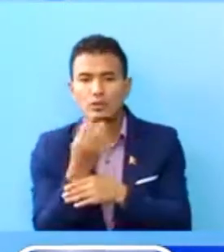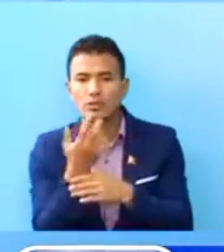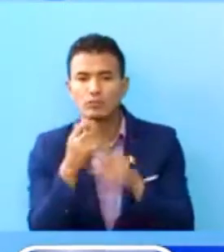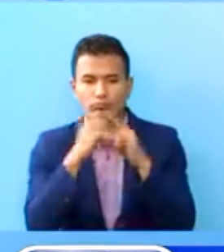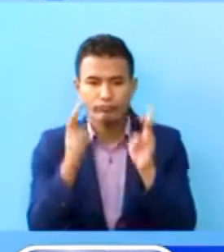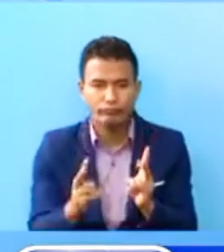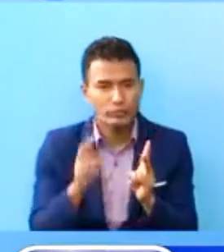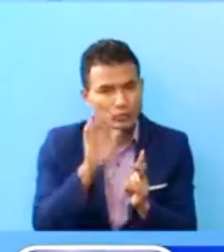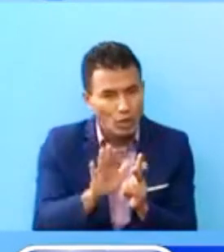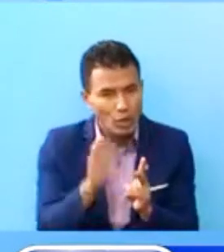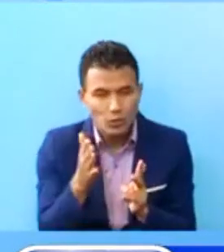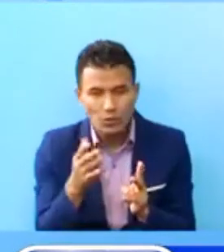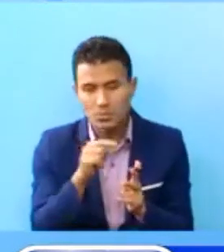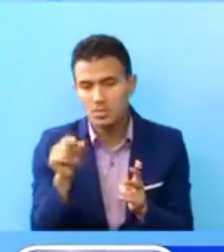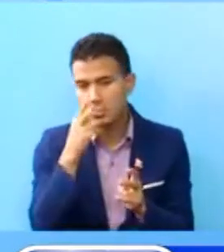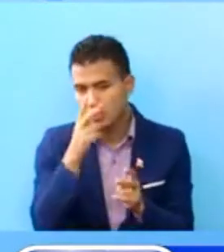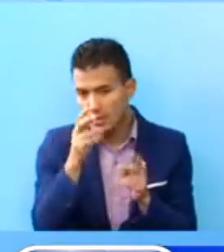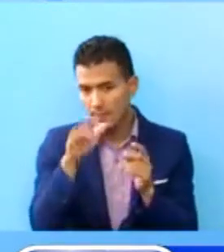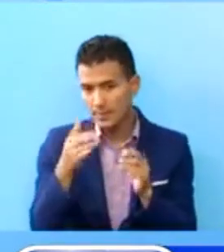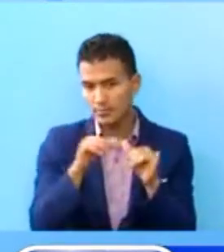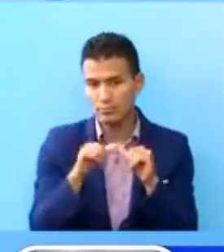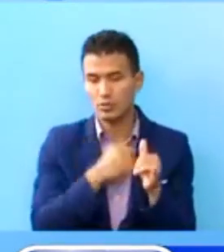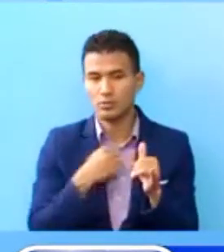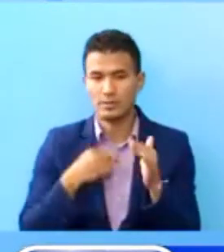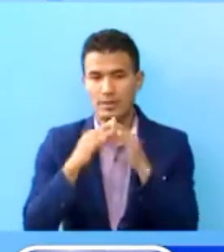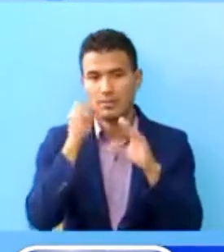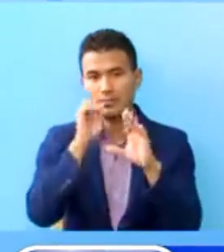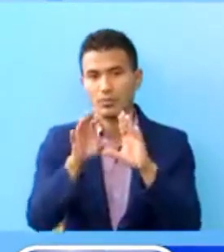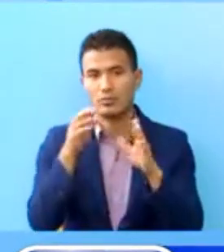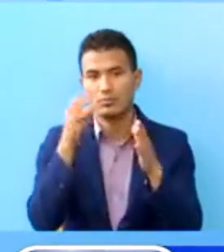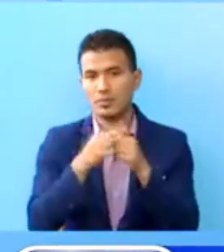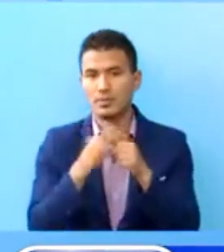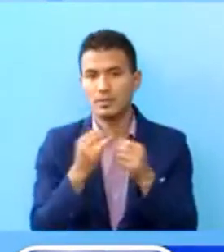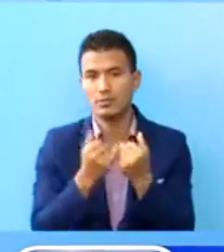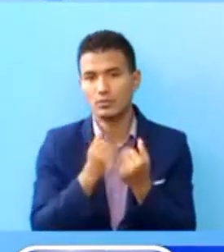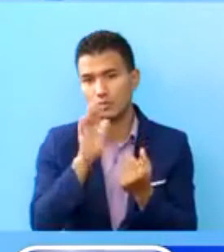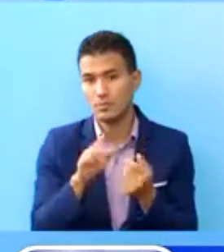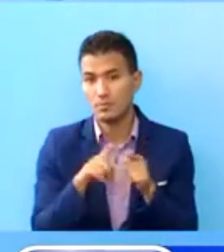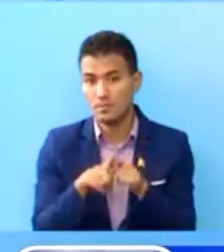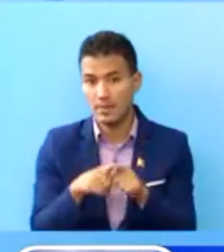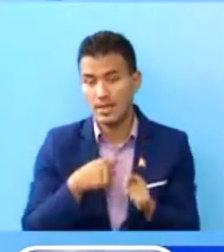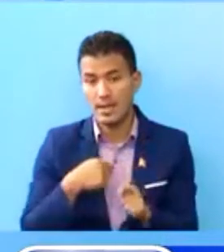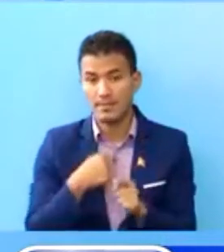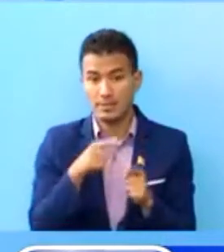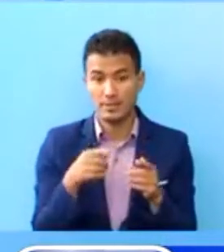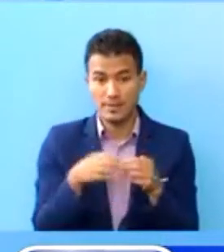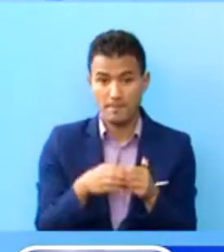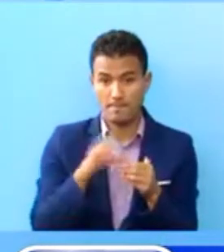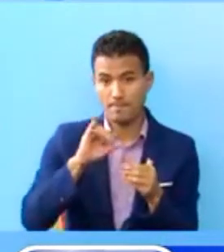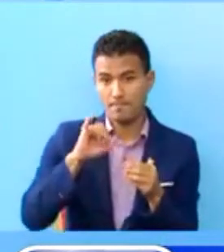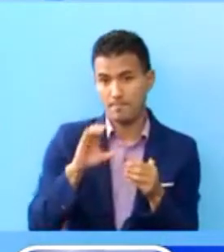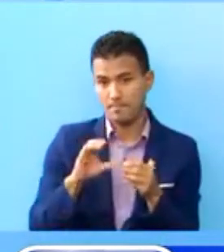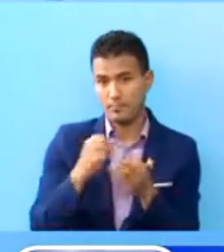छ कि छैन एभाइलेबिलिटी हेर्छौँ र त्यसपछि हामीले अस्पतालहरूमा उहाँहरूलाई पुर्याउँछौँ। त्यसको साथसाथै हामीले त्यो टिमले फेरि